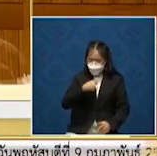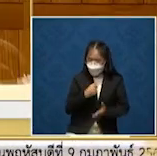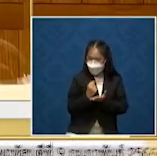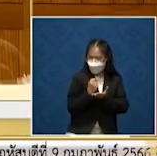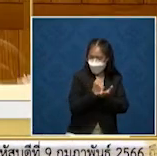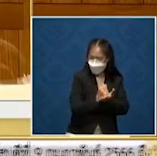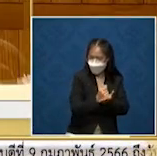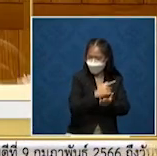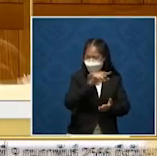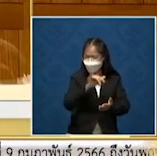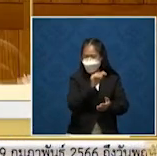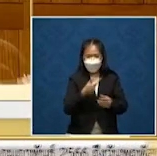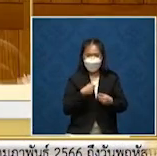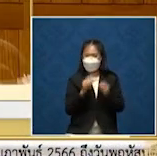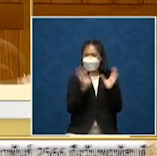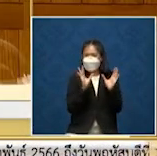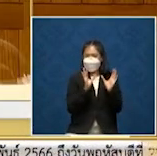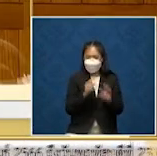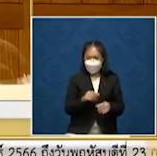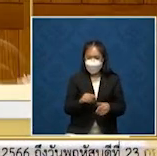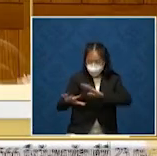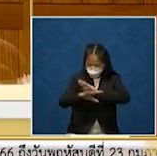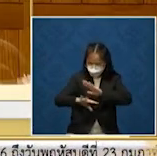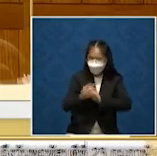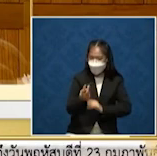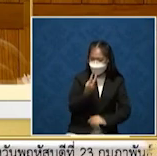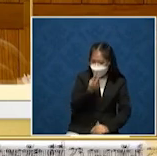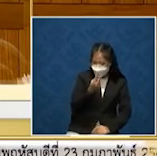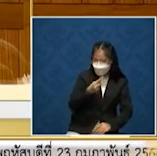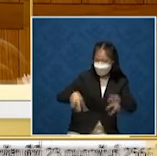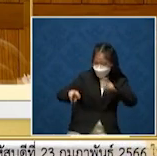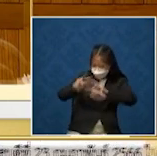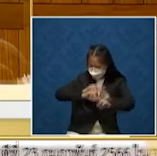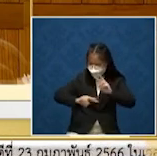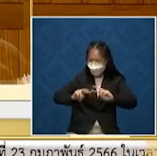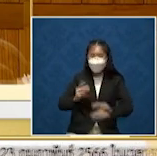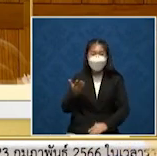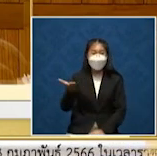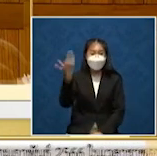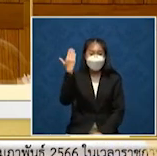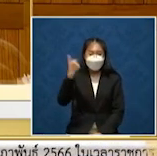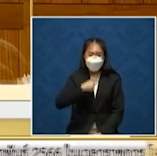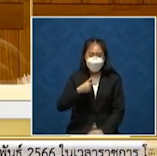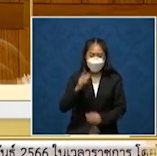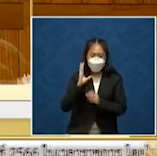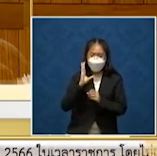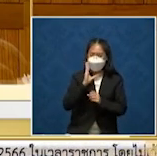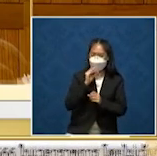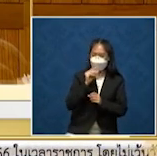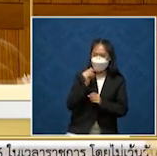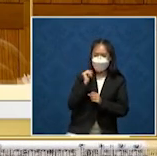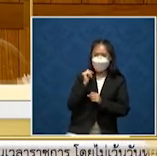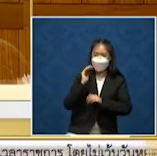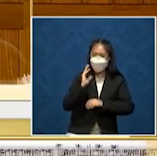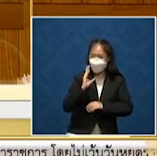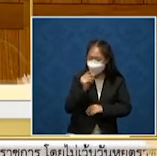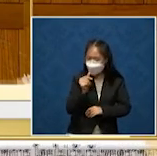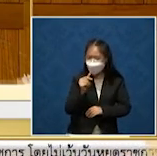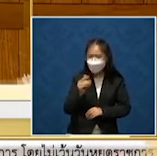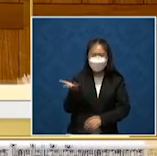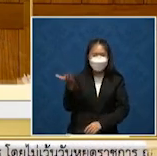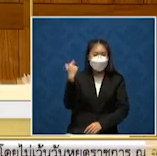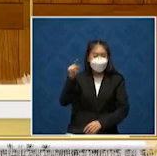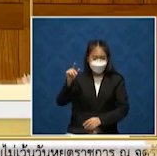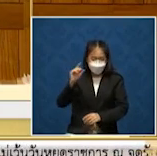ายปีก่อนเป็นยังไงแล้วปัจจุบันนี้เป็นยังไงนะนั่นคือสิ่งที่คุณเปลวเนี่ยบอกว่าไอ้ที่ด้อยค่านายก